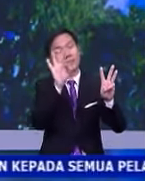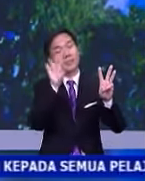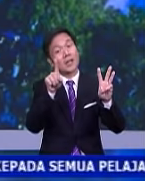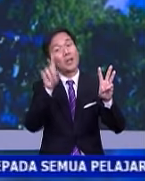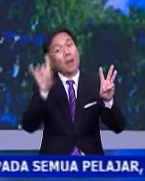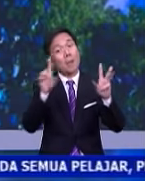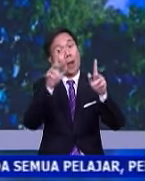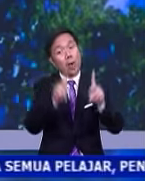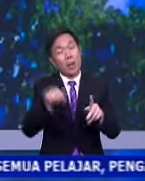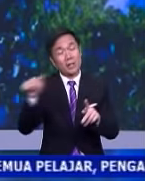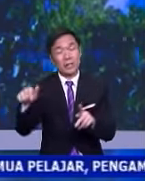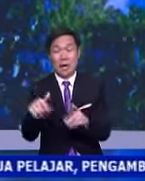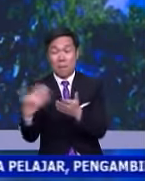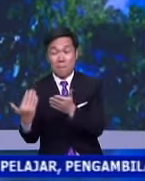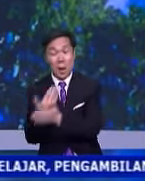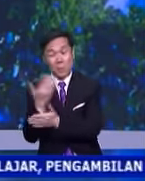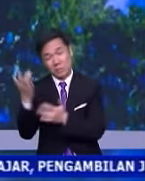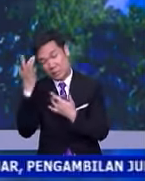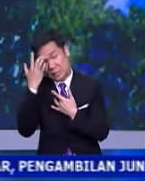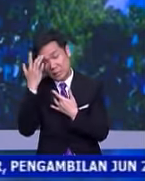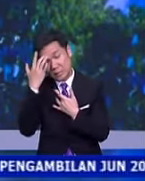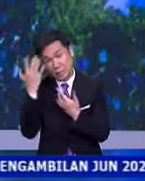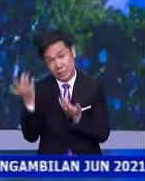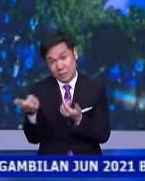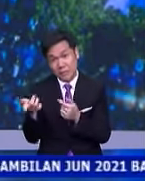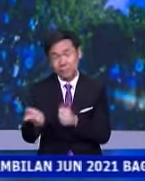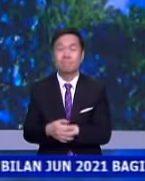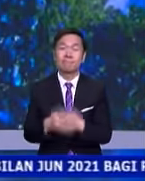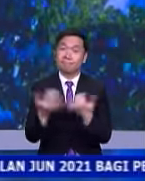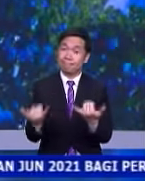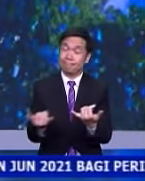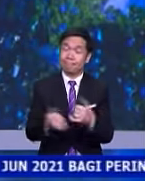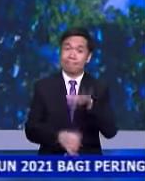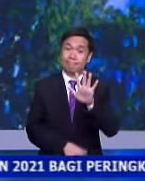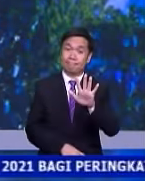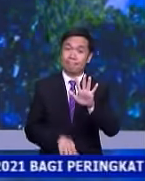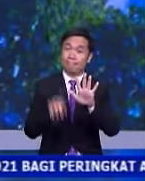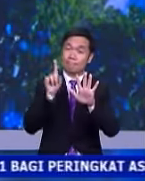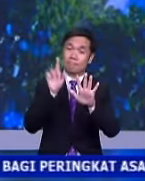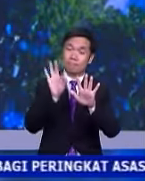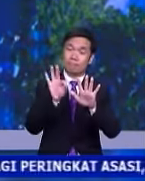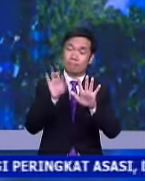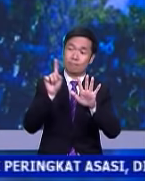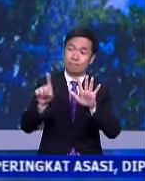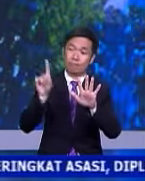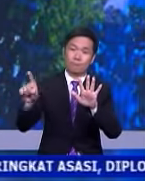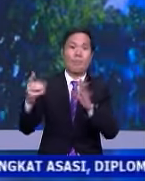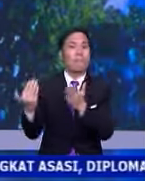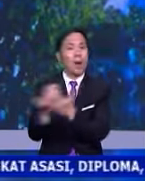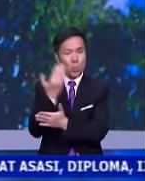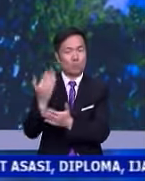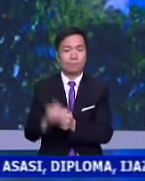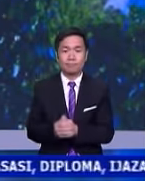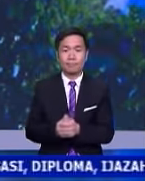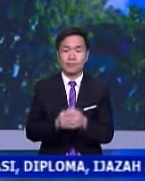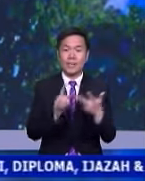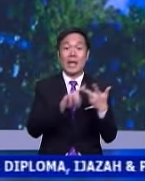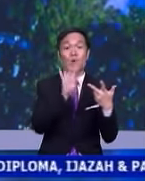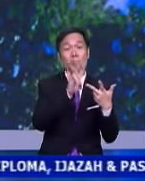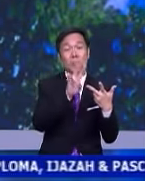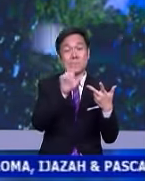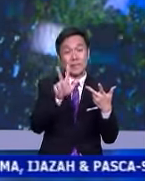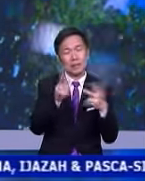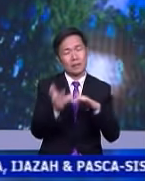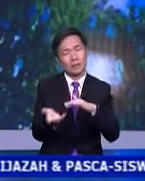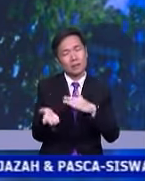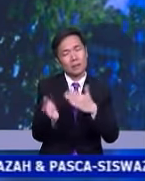6,918 kes mengatasi jumlah kes baharu yang direkodkan hari ini iaitu 5,911 kes. Sementara 73